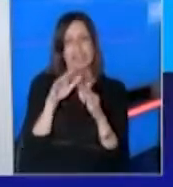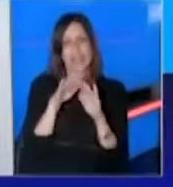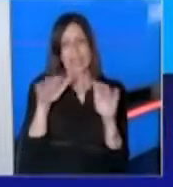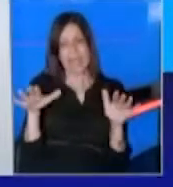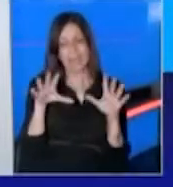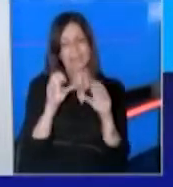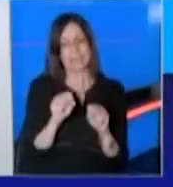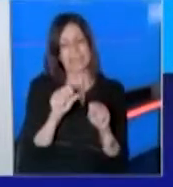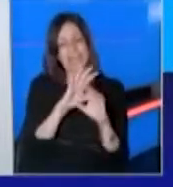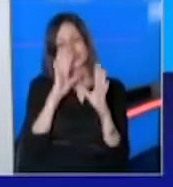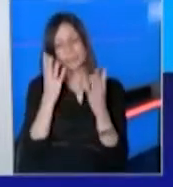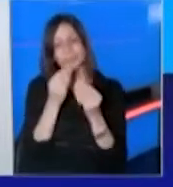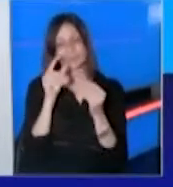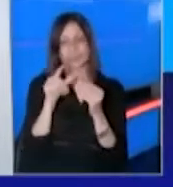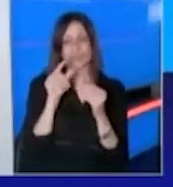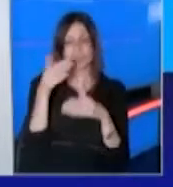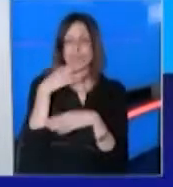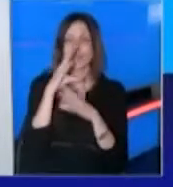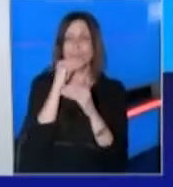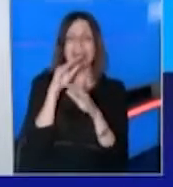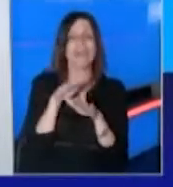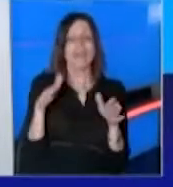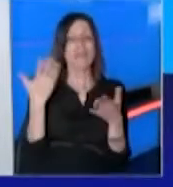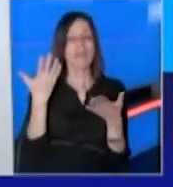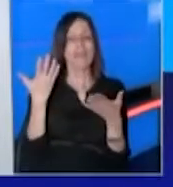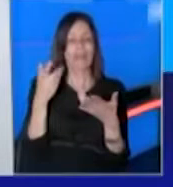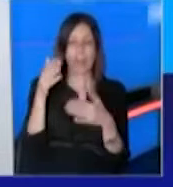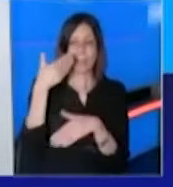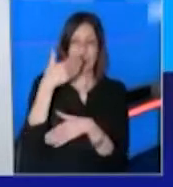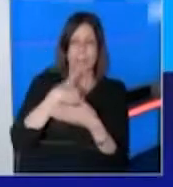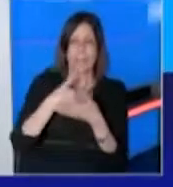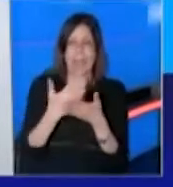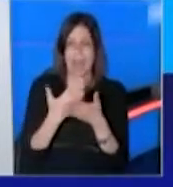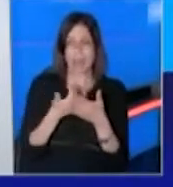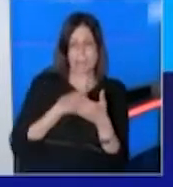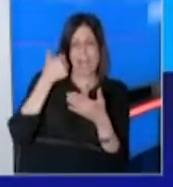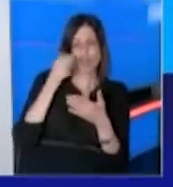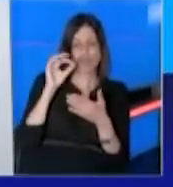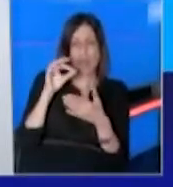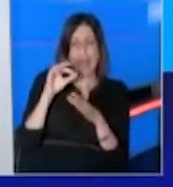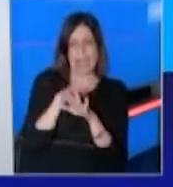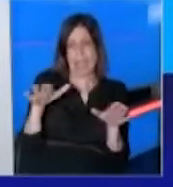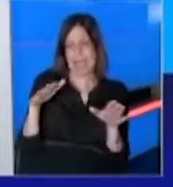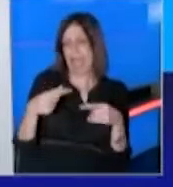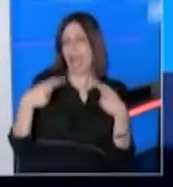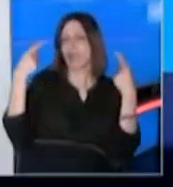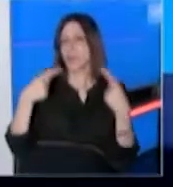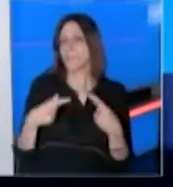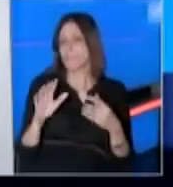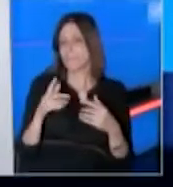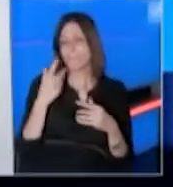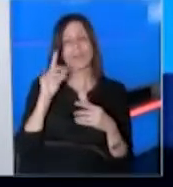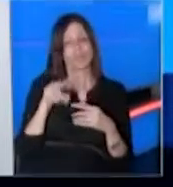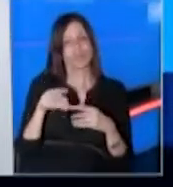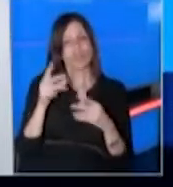כללית של המדינה, אבל אנחנו בעצם בוא נדבר על הקרקעות. איך המדינה מחלקת את הבעלות על הקרקעות היום? אפשר אחד